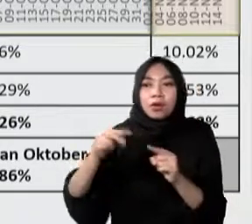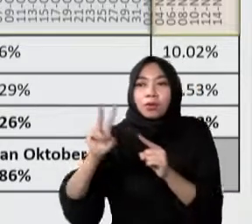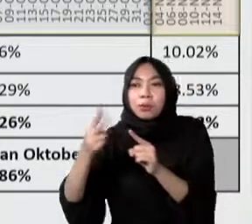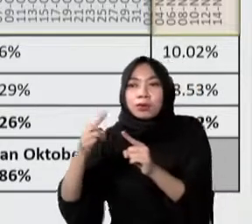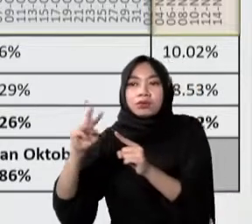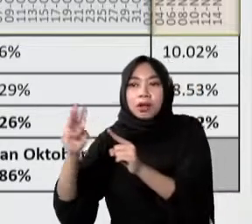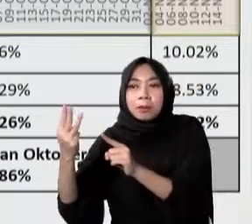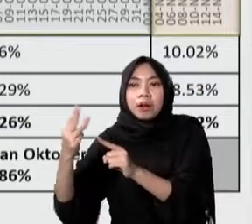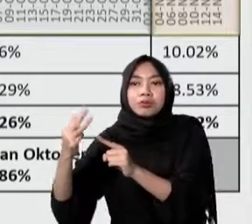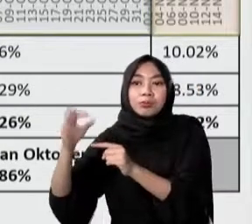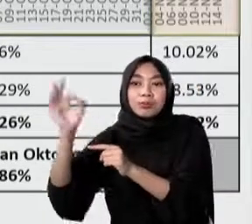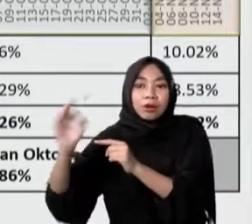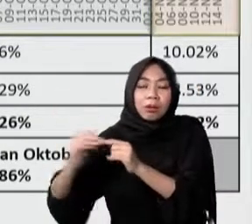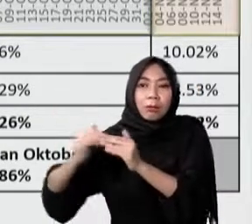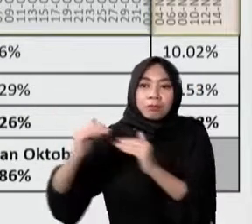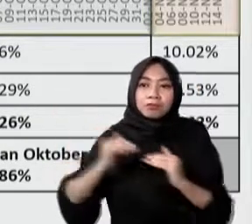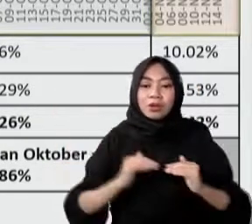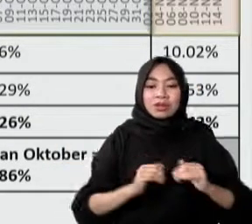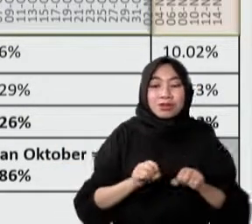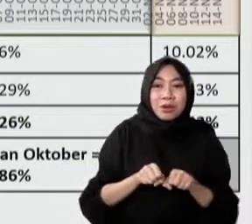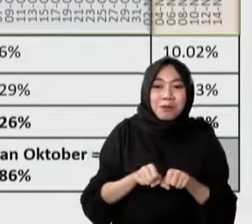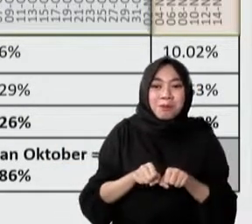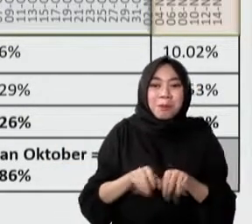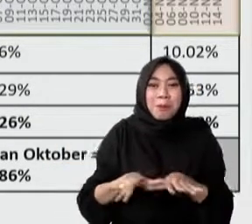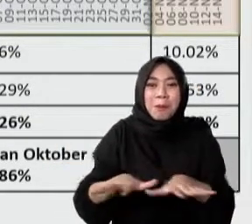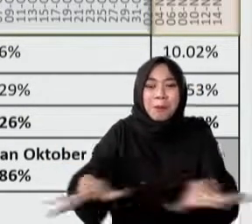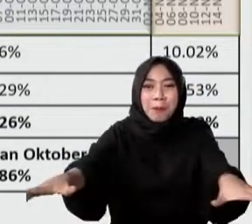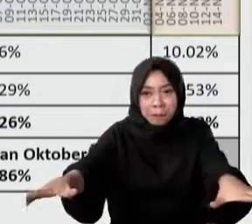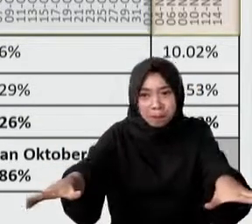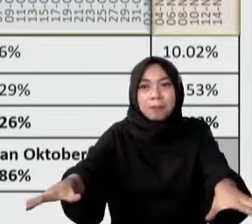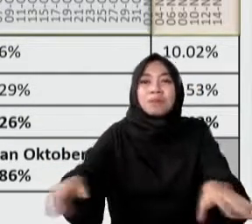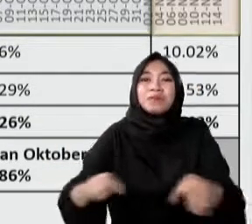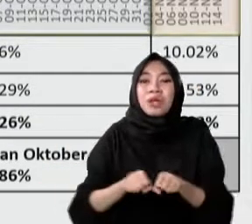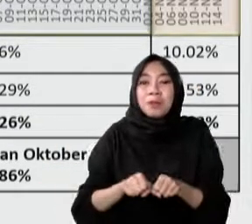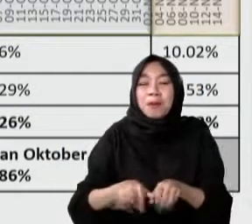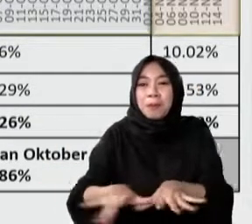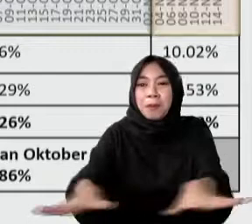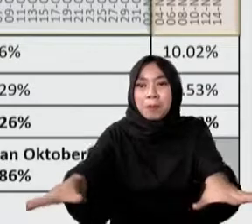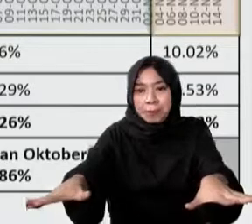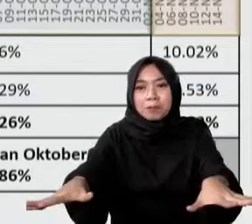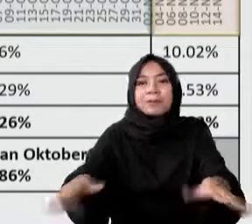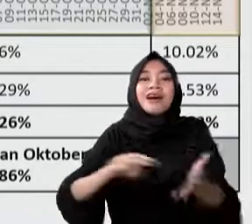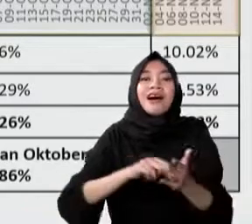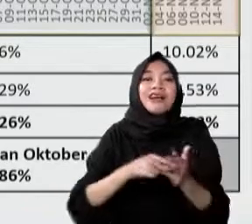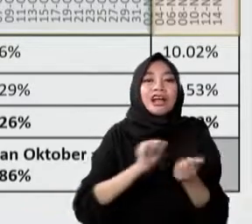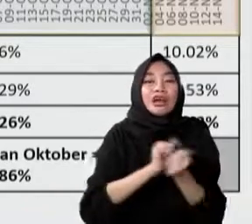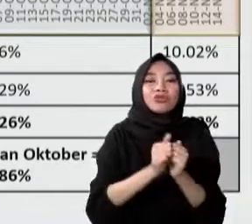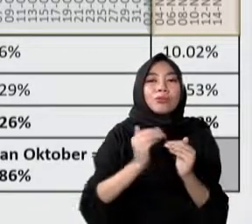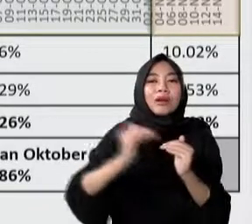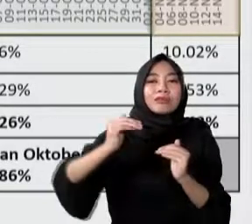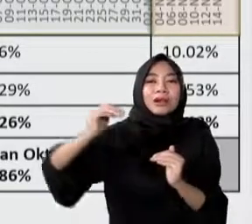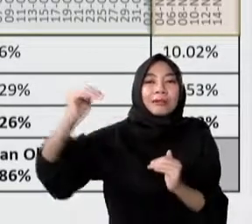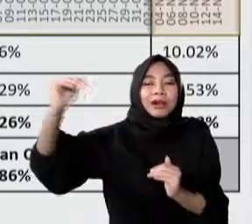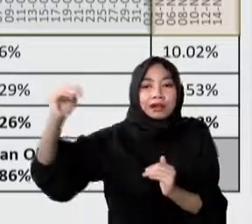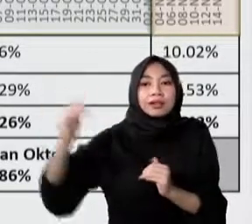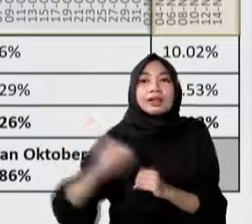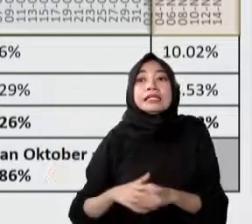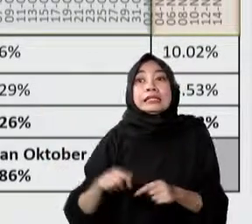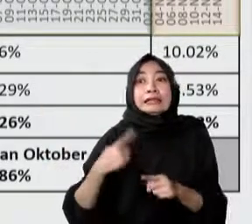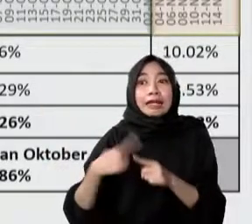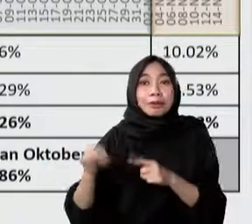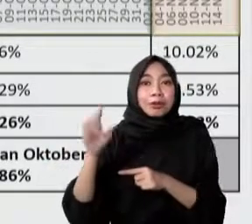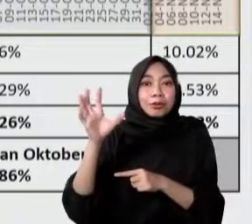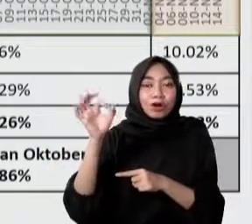15, 16, artinya laju penularan juga terjadi tinggi di masyarakat dan itu peningkatan dari bulan ke bulan. Namun di